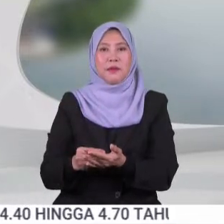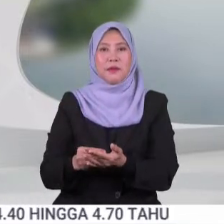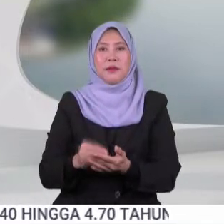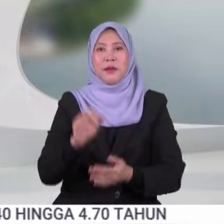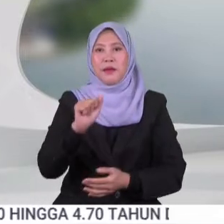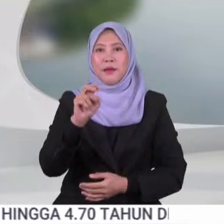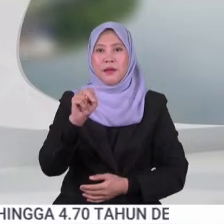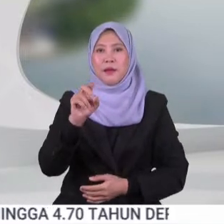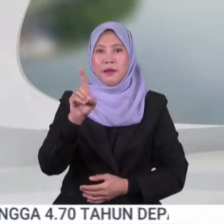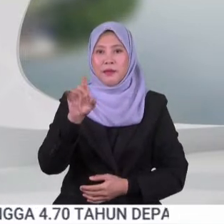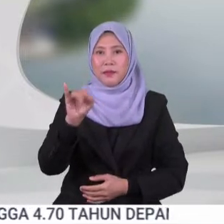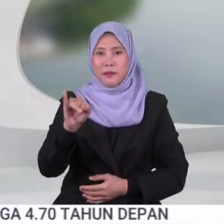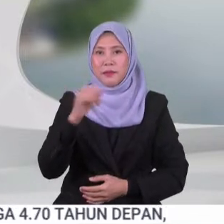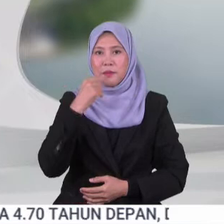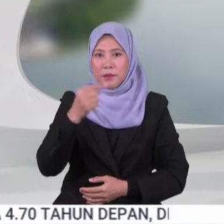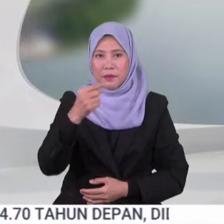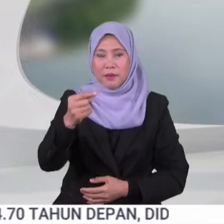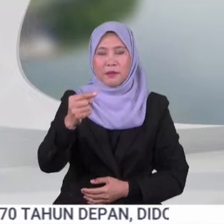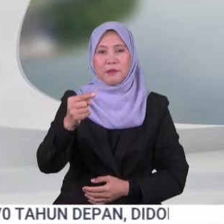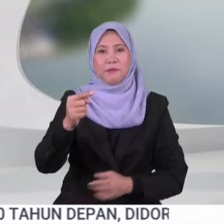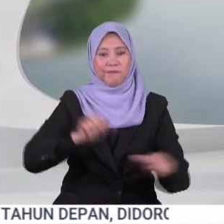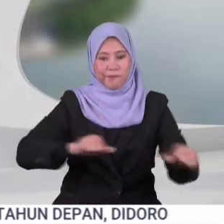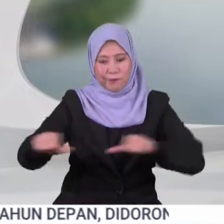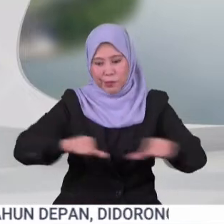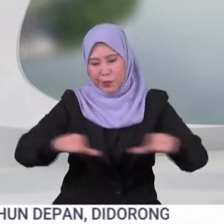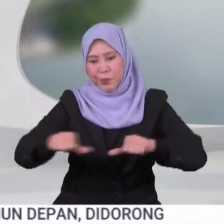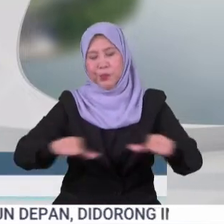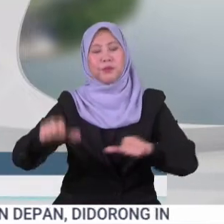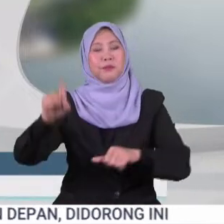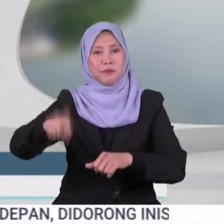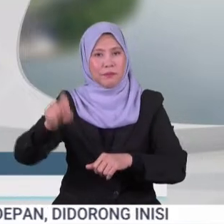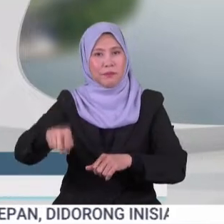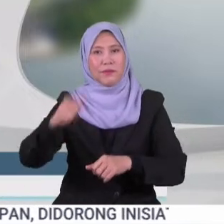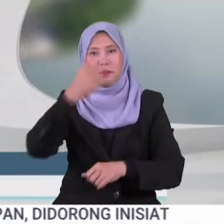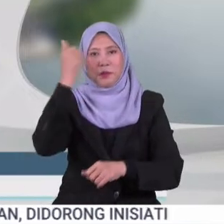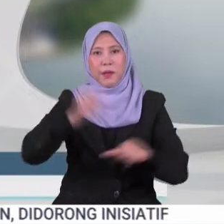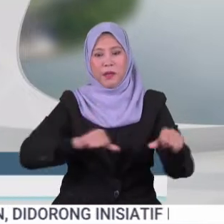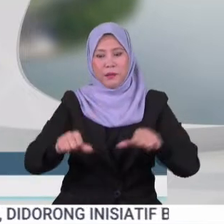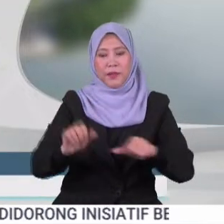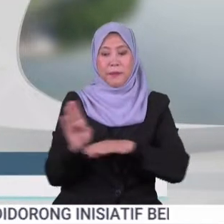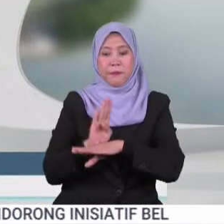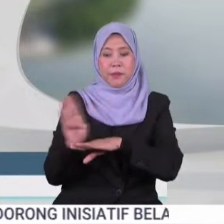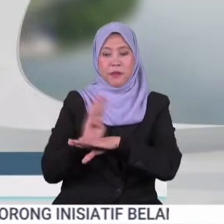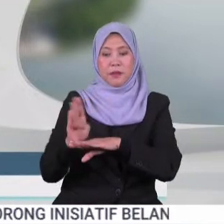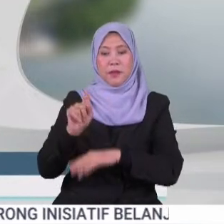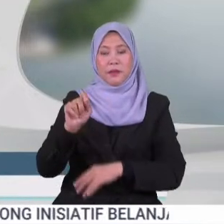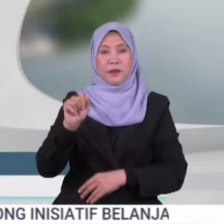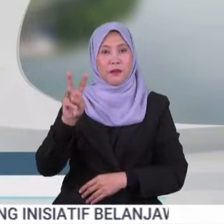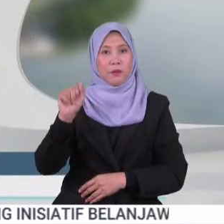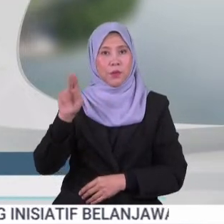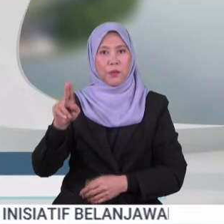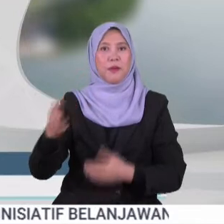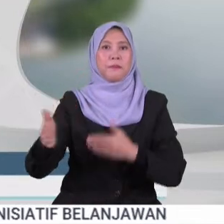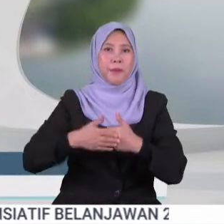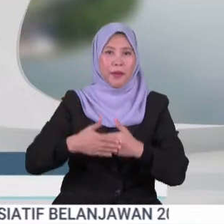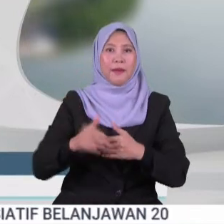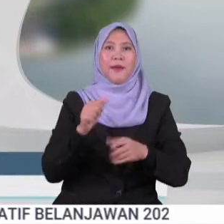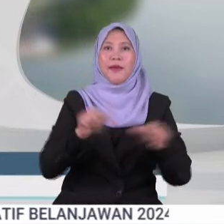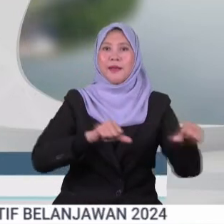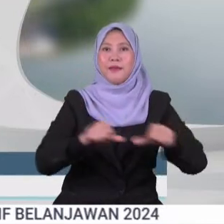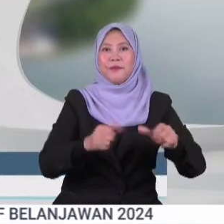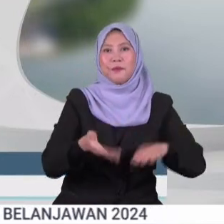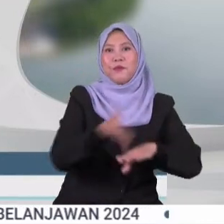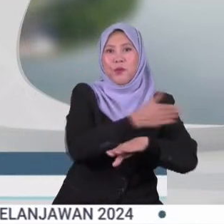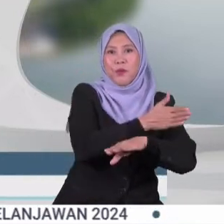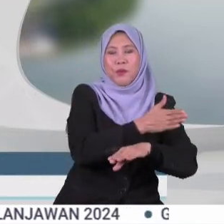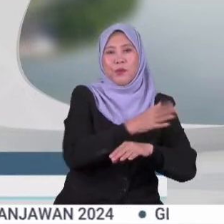Muhammad Suryadi Bandi berkata langkah proaktif perlu diambil supaya aktiviti perdagangan di Tawau kembali aktif seperti sebelum